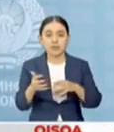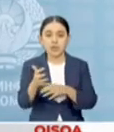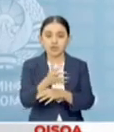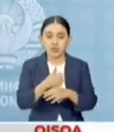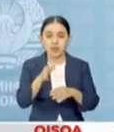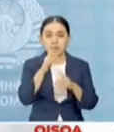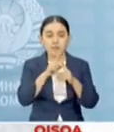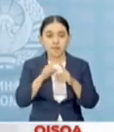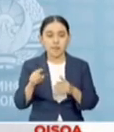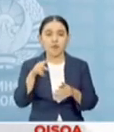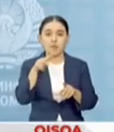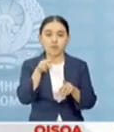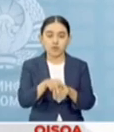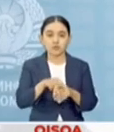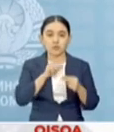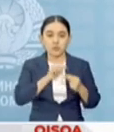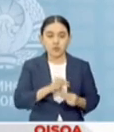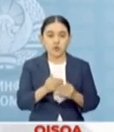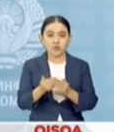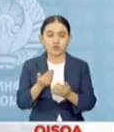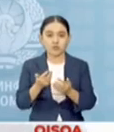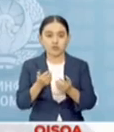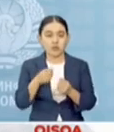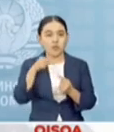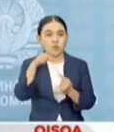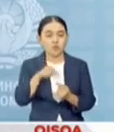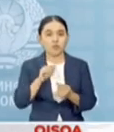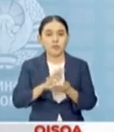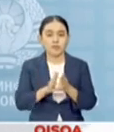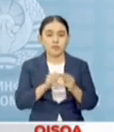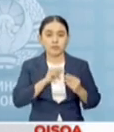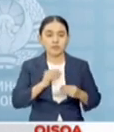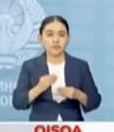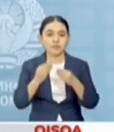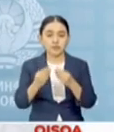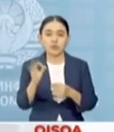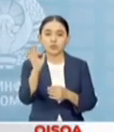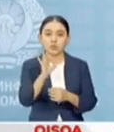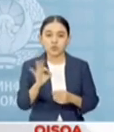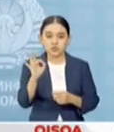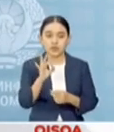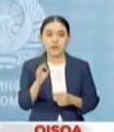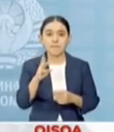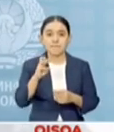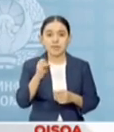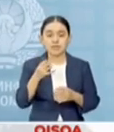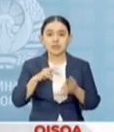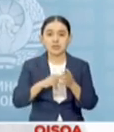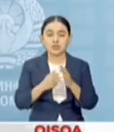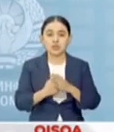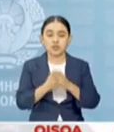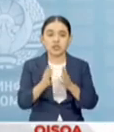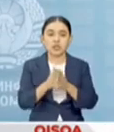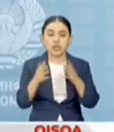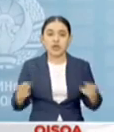terimi mavsumida majburiy mehnatning oldini olish, munosib mehnat sharoitlarini yaratish yuzasidan media reja asosida